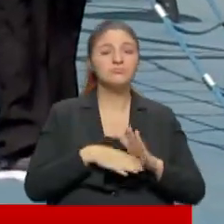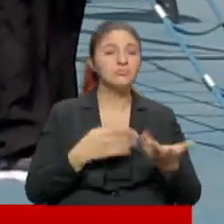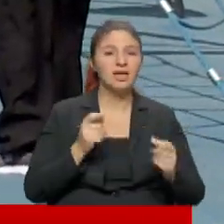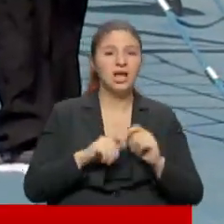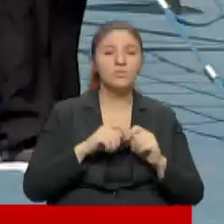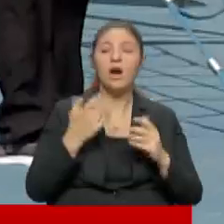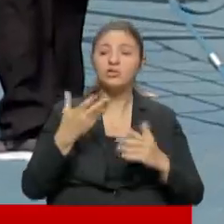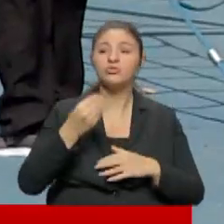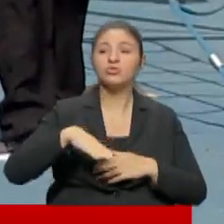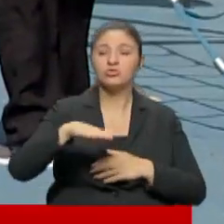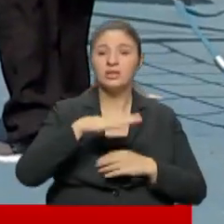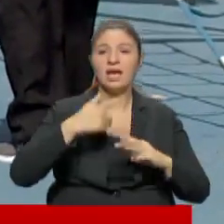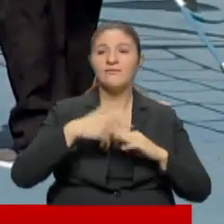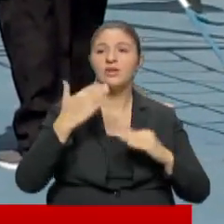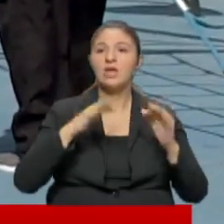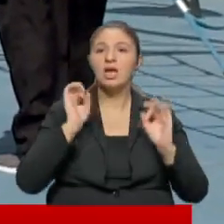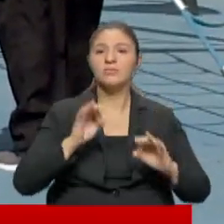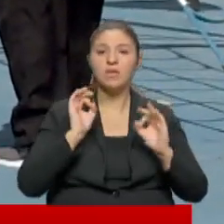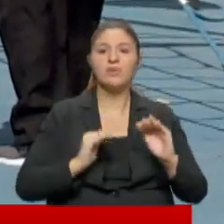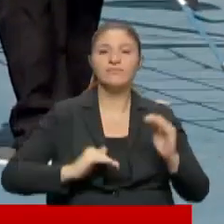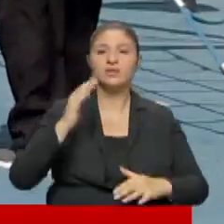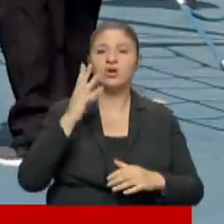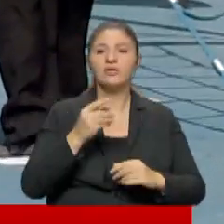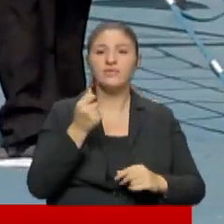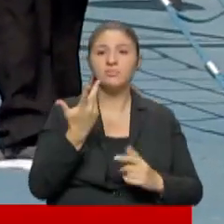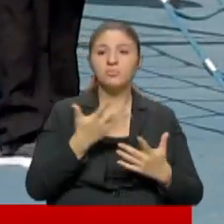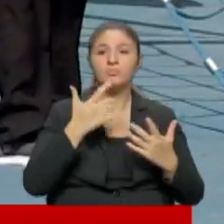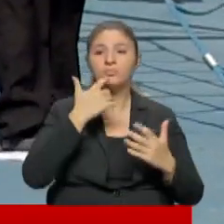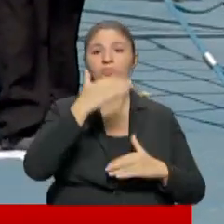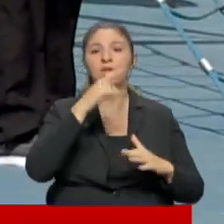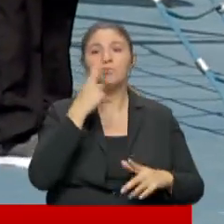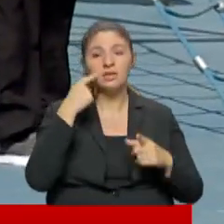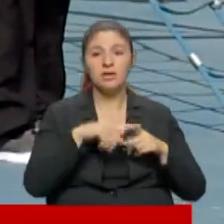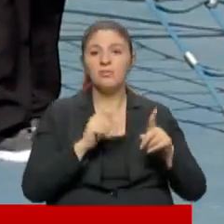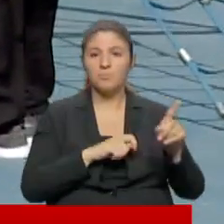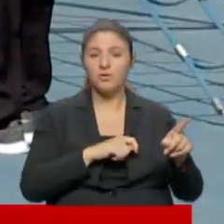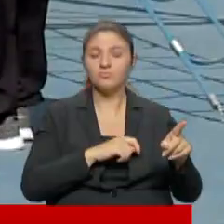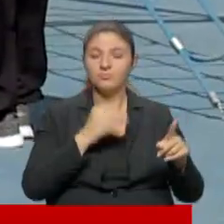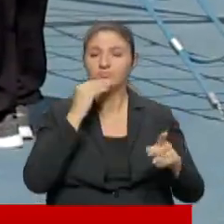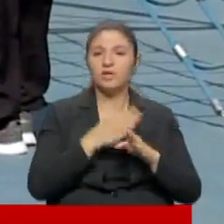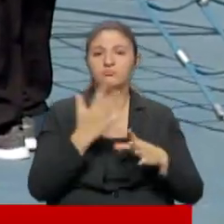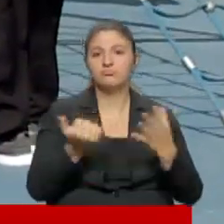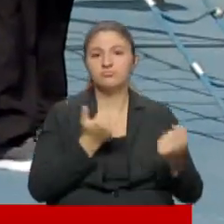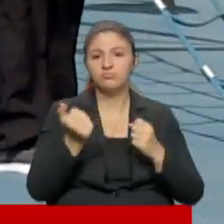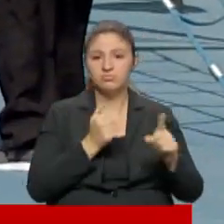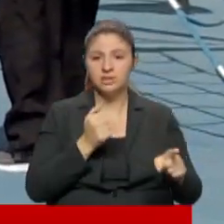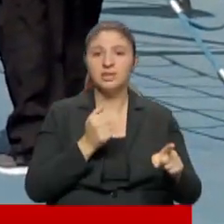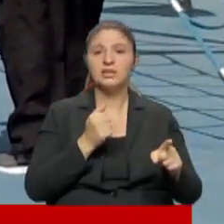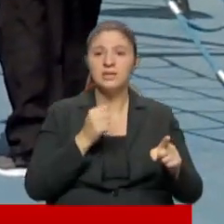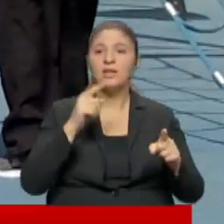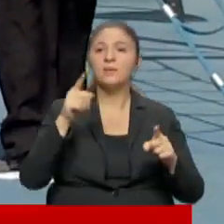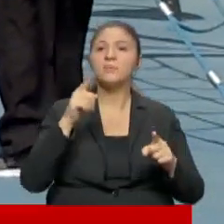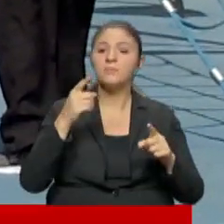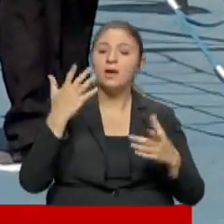ekonomi. Artık çocuklar da enflasyonu, sürekli artan fiyatları en az büyükler kadar takip ediyor. Market alışverişlerinde ve harçlık